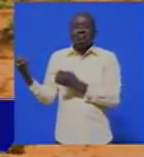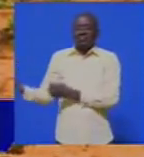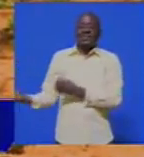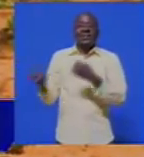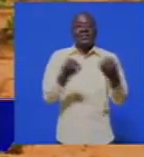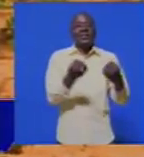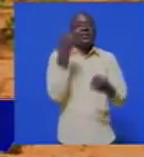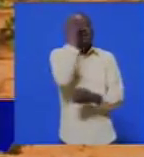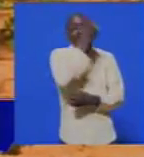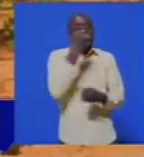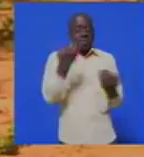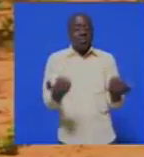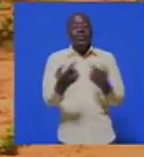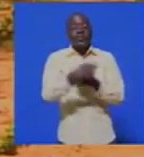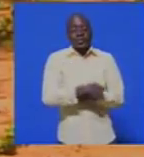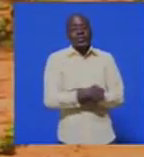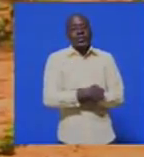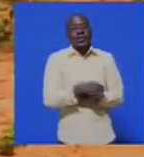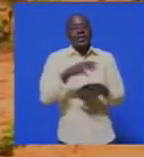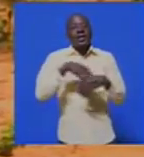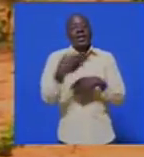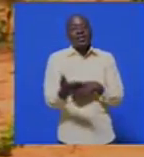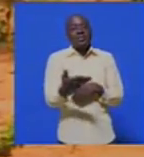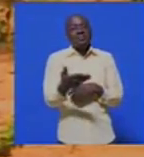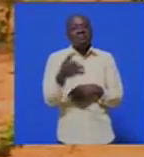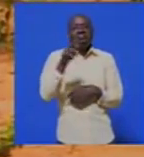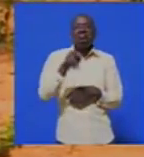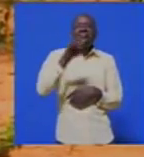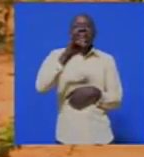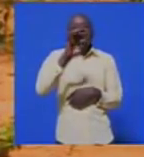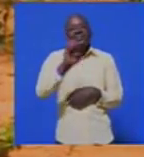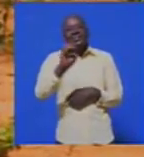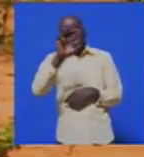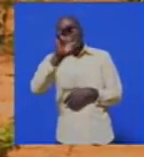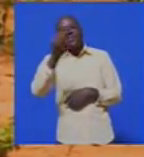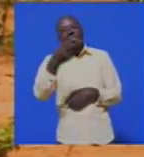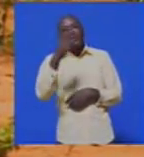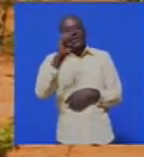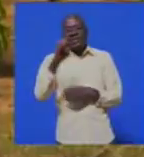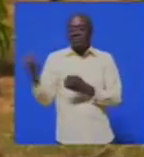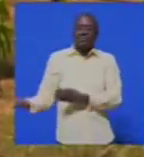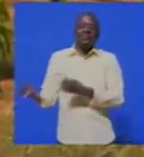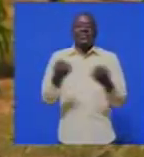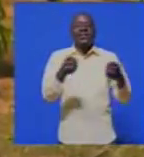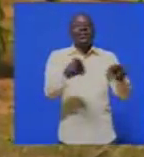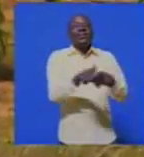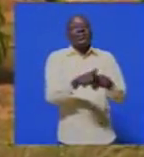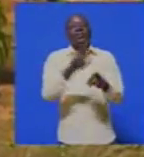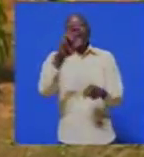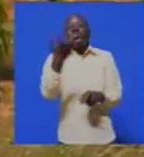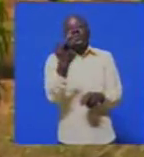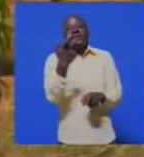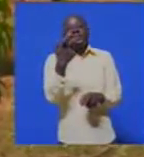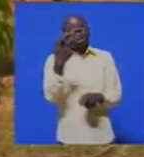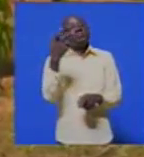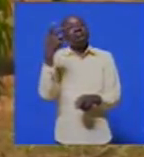Europe aujourd'hui. Ensuite il y a la quitte aussi qui est beaucoup exportée. La troisième maintenant c'est la brusque maintenant qui